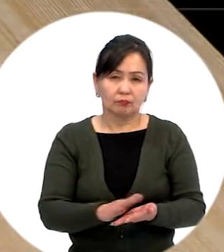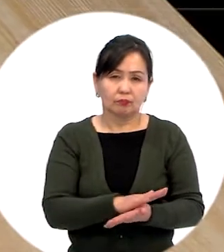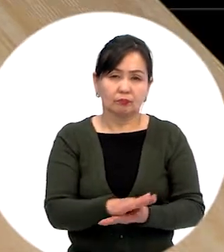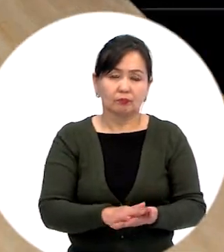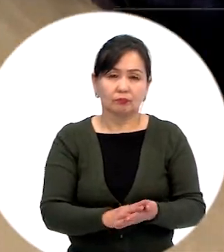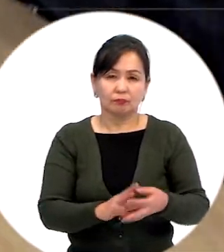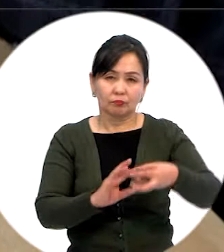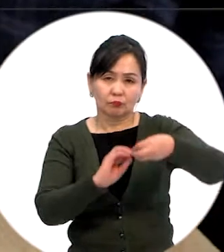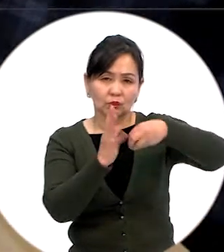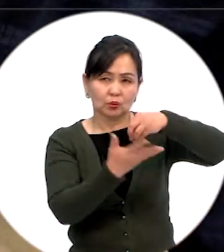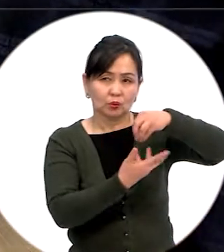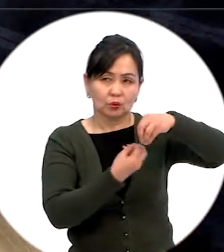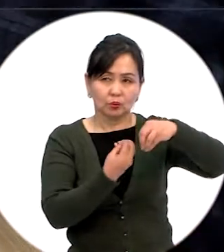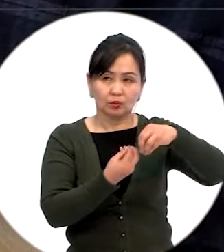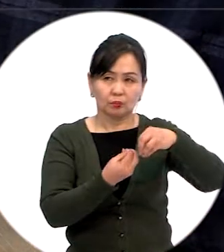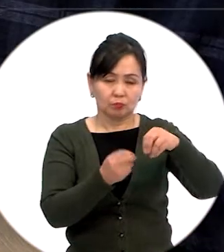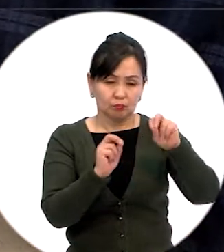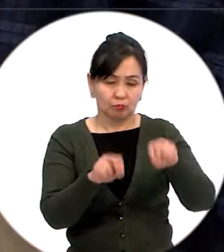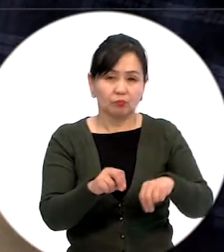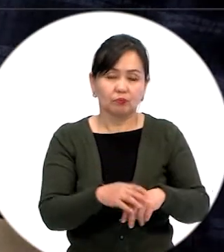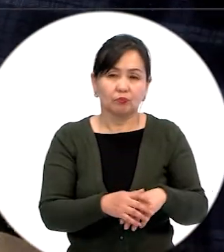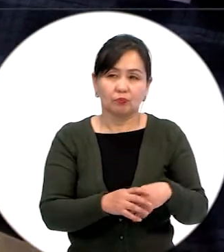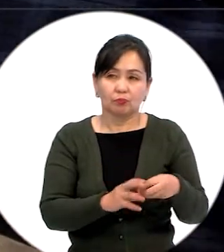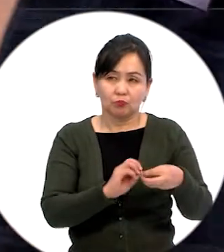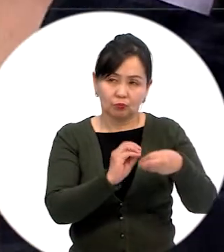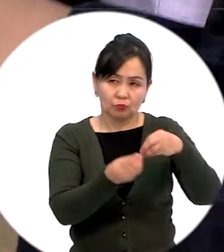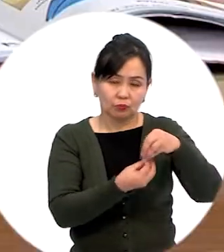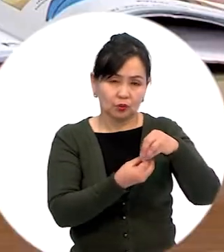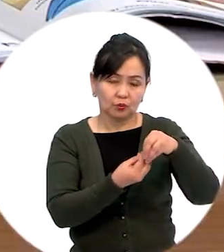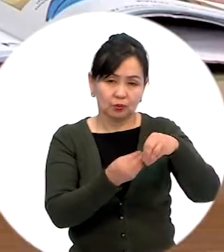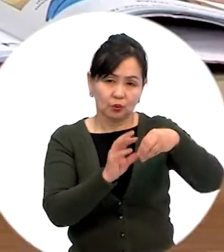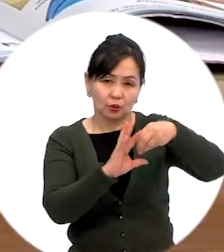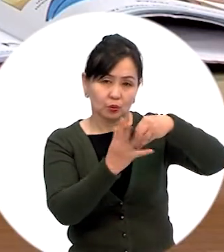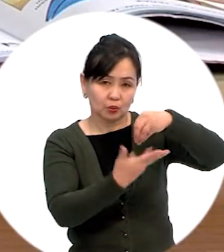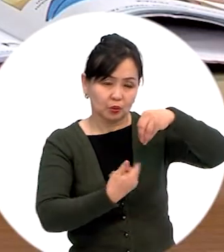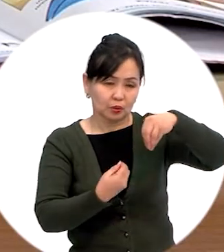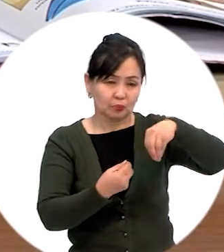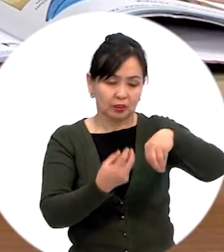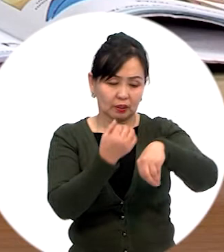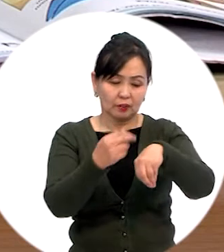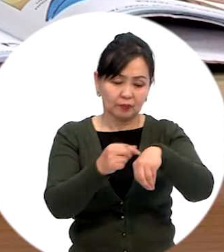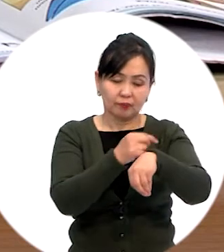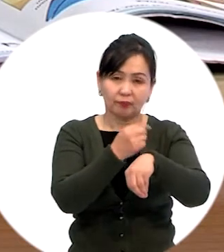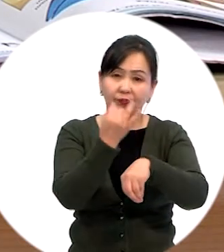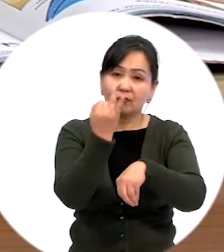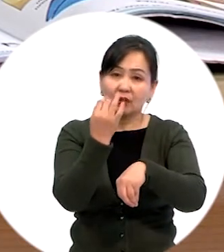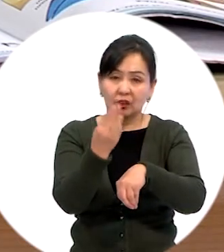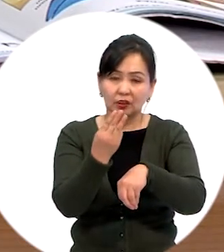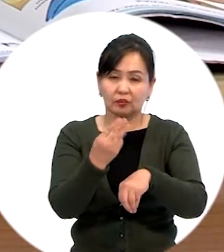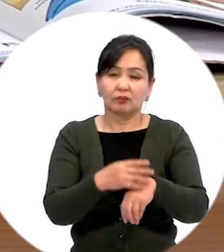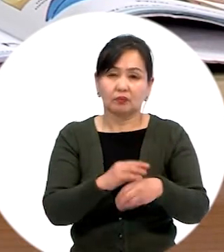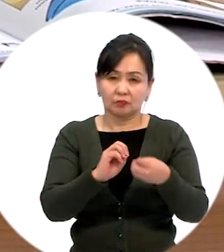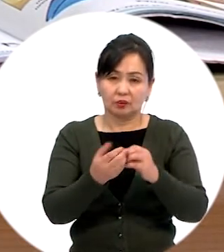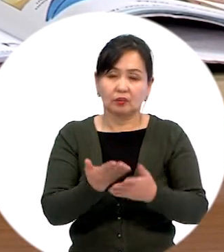За ингээд усан үзэмнүүд маань ихэдээ гараад ирлээ. Одоо бүгд эрэ усан үзэмнийхээ ишийг хий. За мөн бас ногоон өнгө аваад.